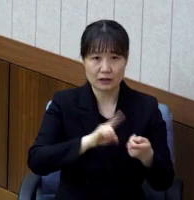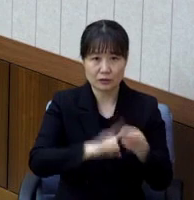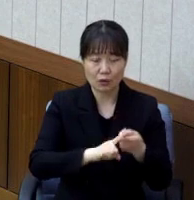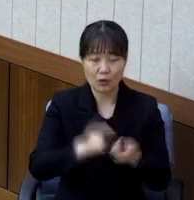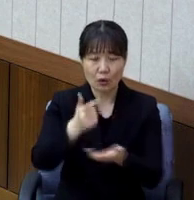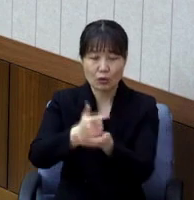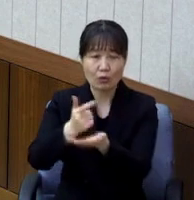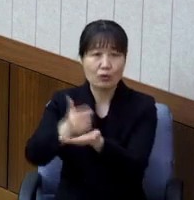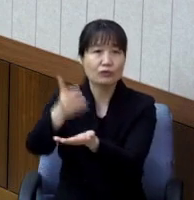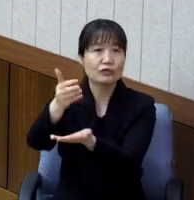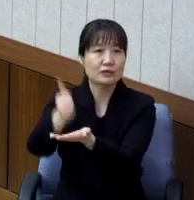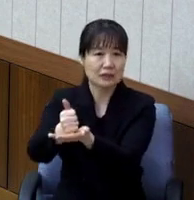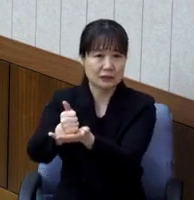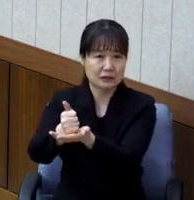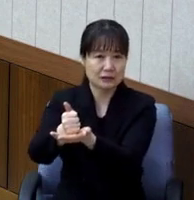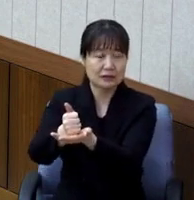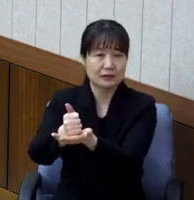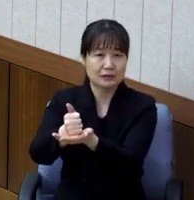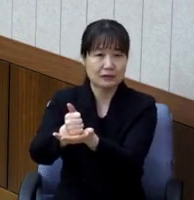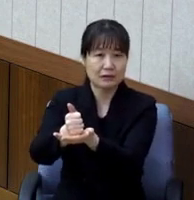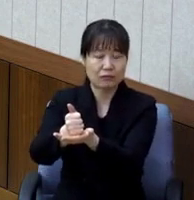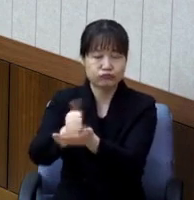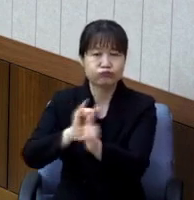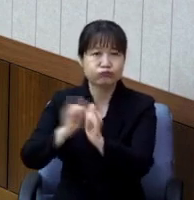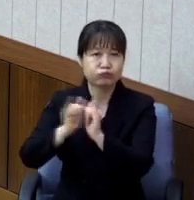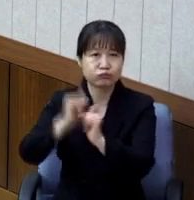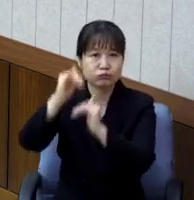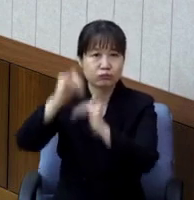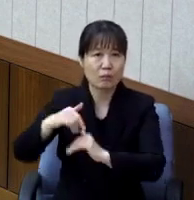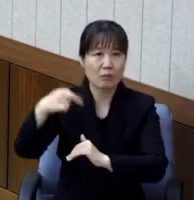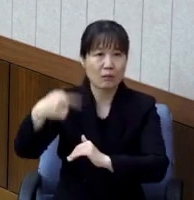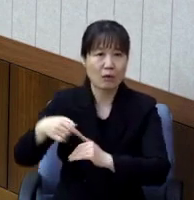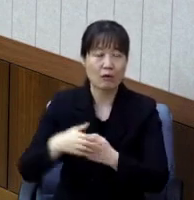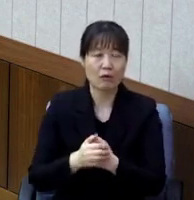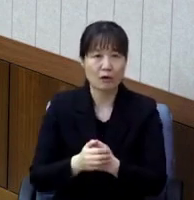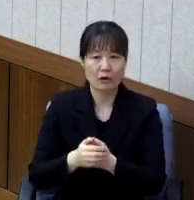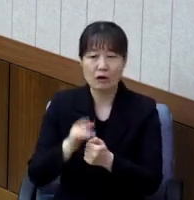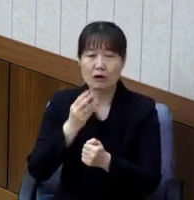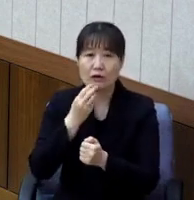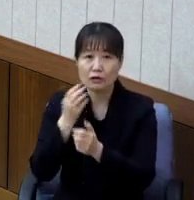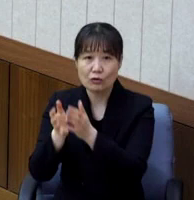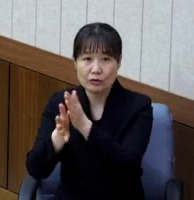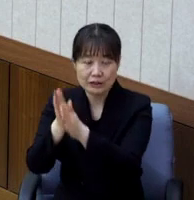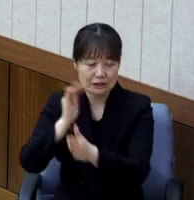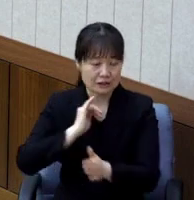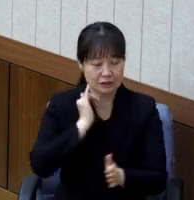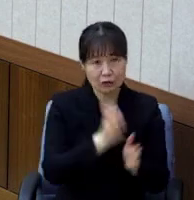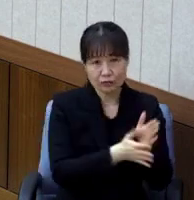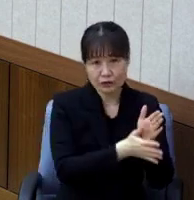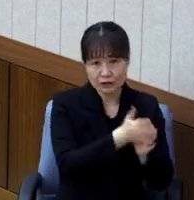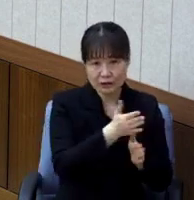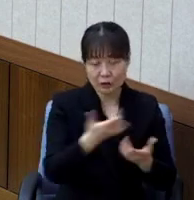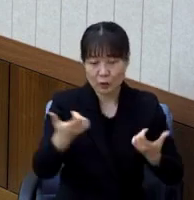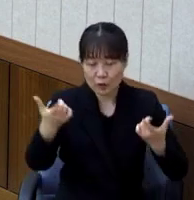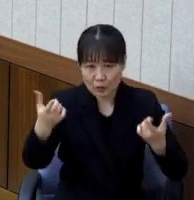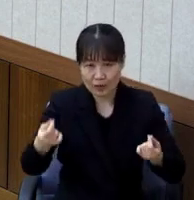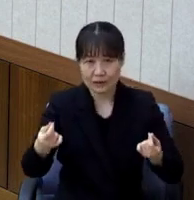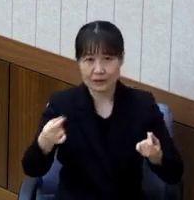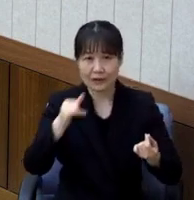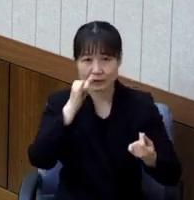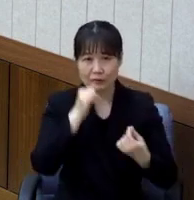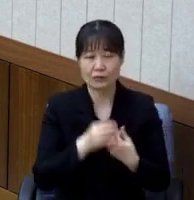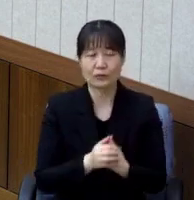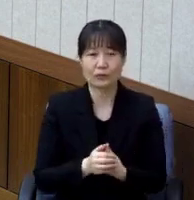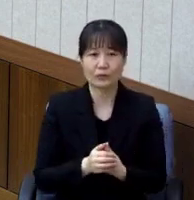구청장은 다음과 같이 인터뷰했습니다 서울 시하고 의정구시는 동의를 한 상태고